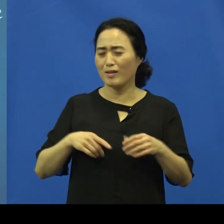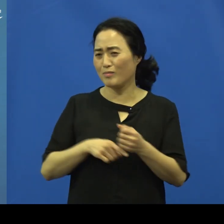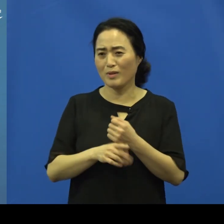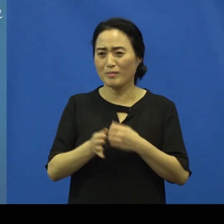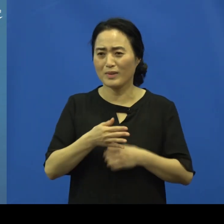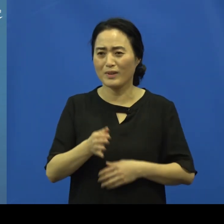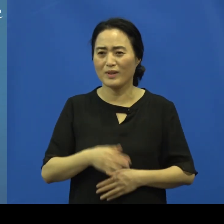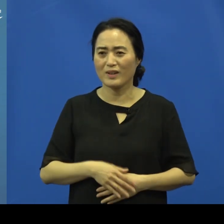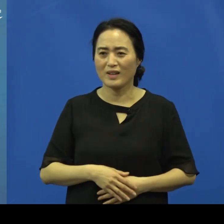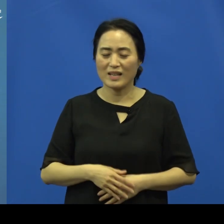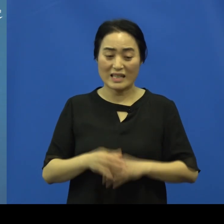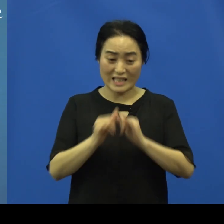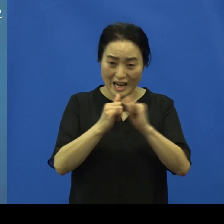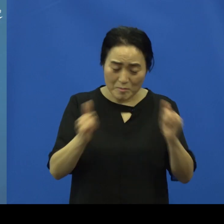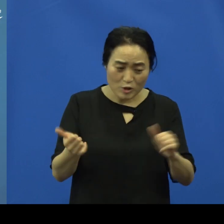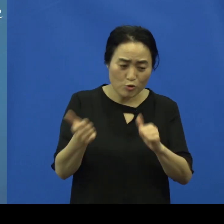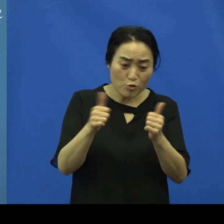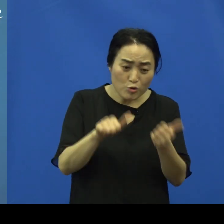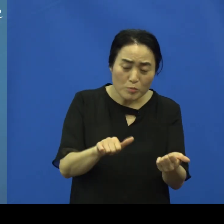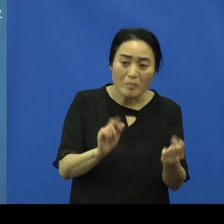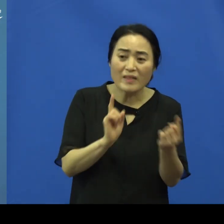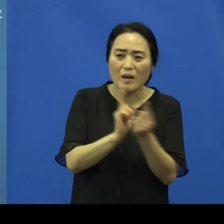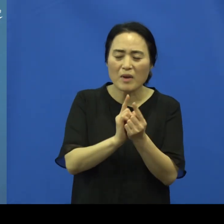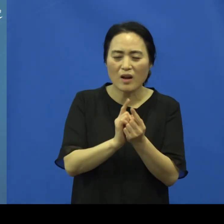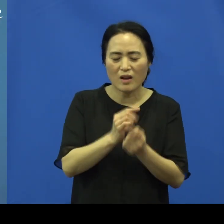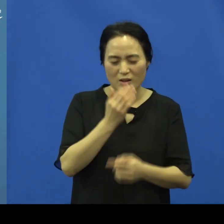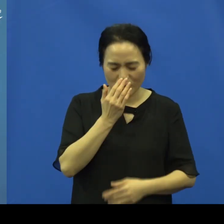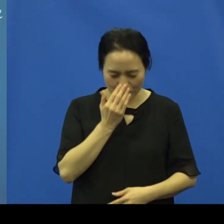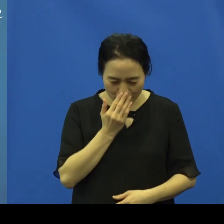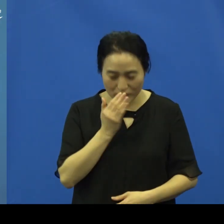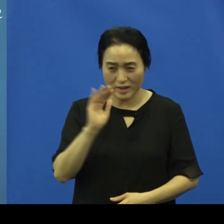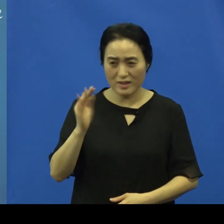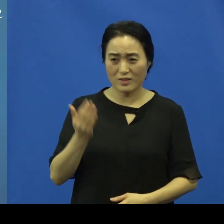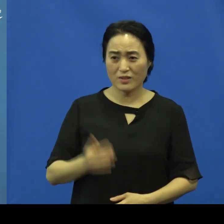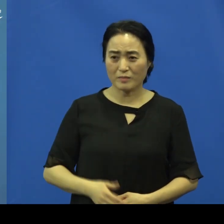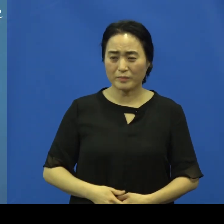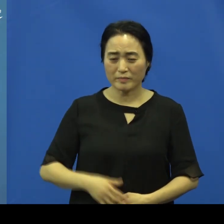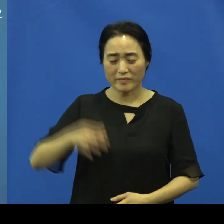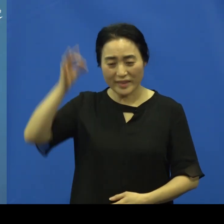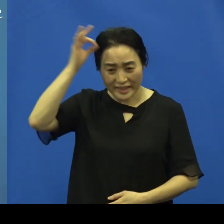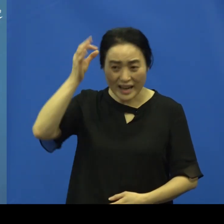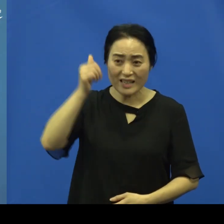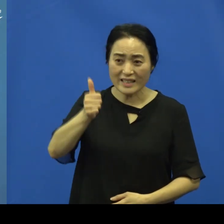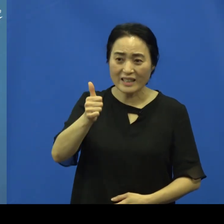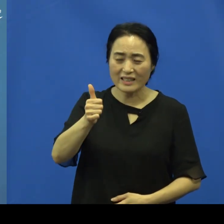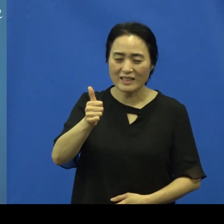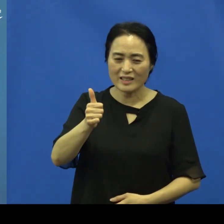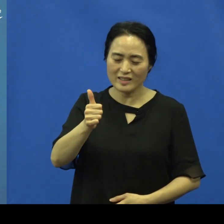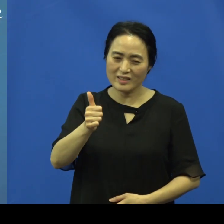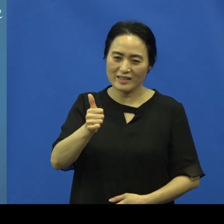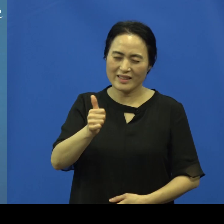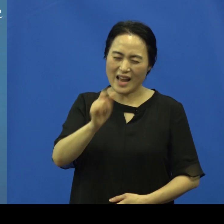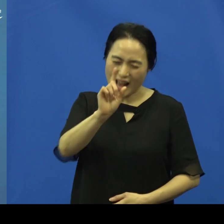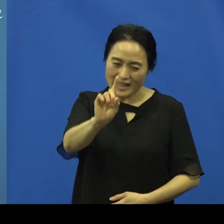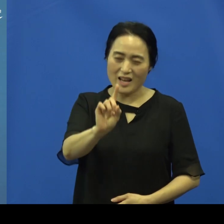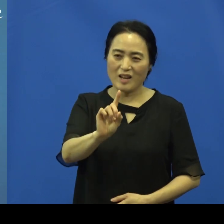인간은 죽음 앞에 겸손해지는 겁니다. 그래서 엘리사가 할 수 있는 일은 딱 한 가지, 하나님의 개입을 구했던